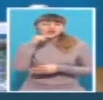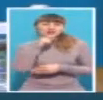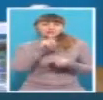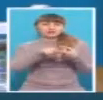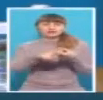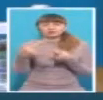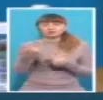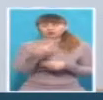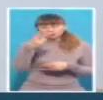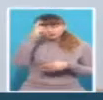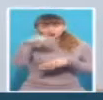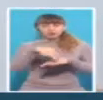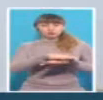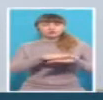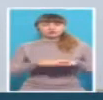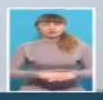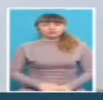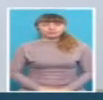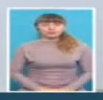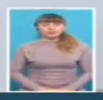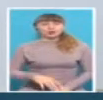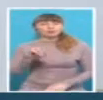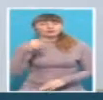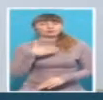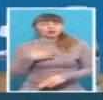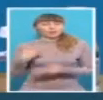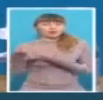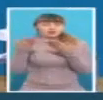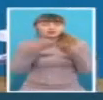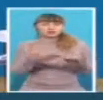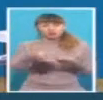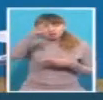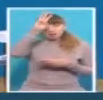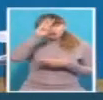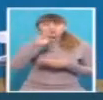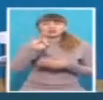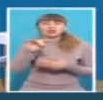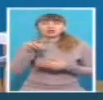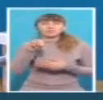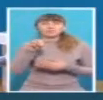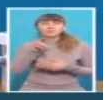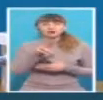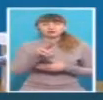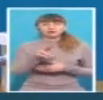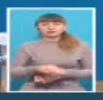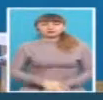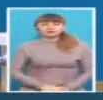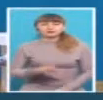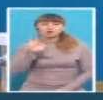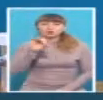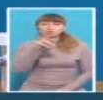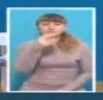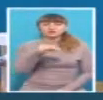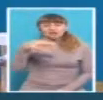әрі жоғарылатуға біз мүдделіміз. Сондықтан король Салман мырзаны тақ мұрагерін Қазақстанға